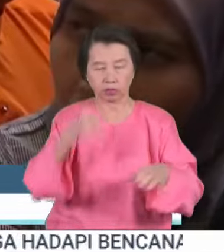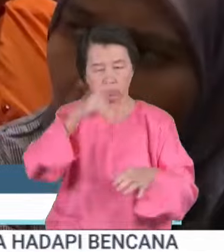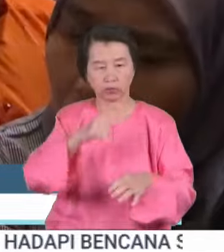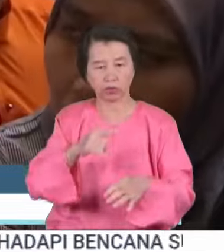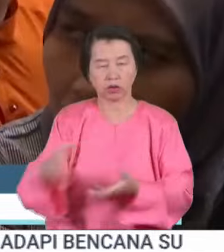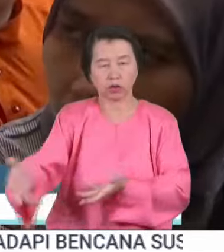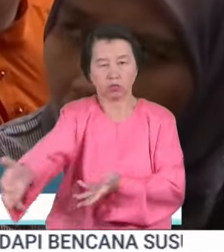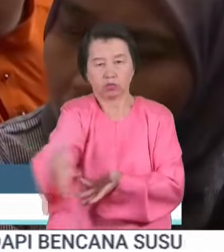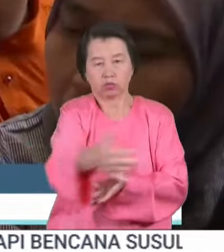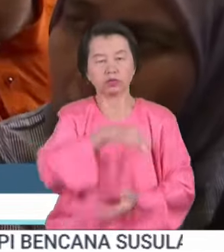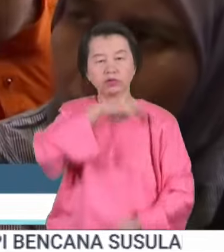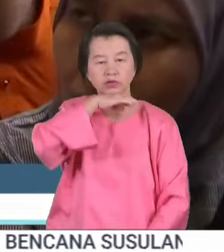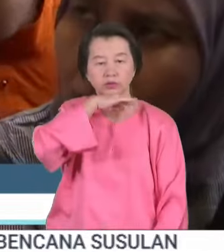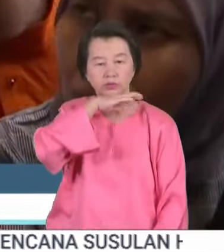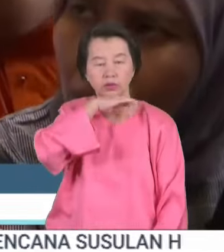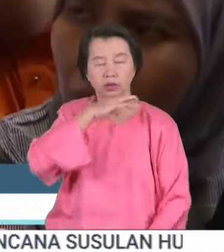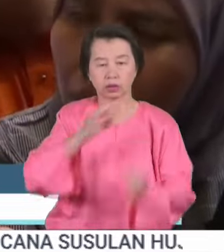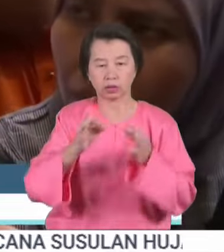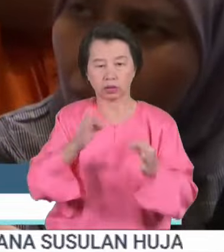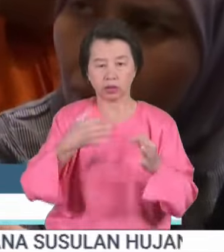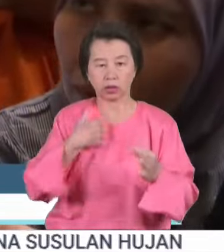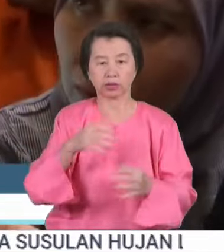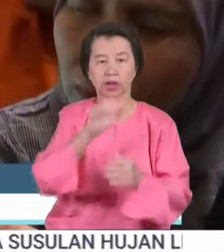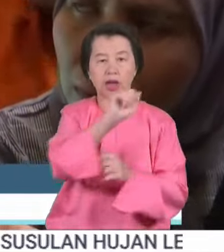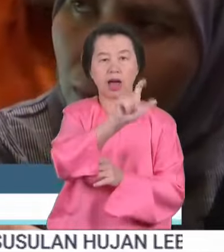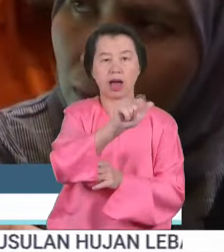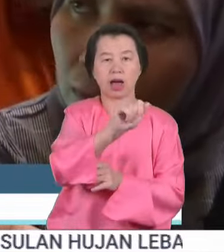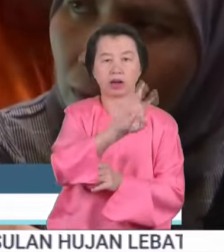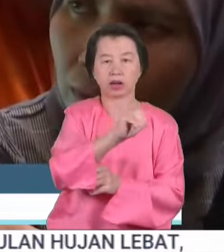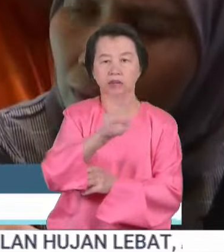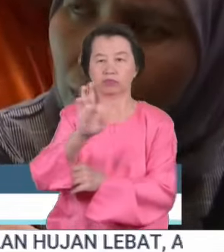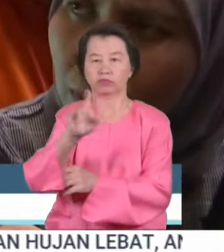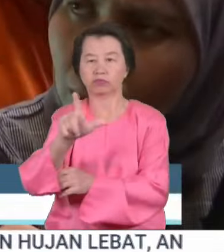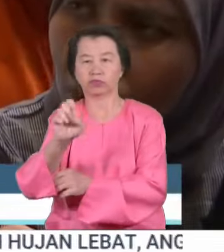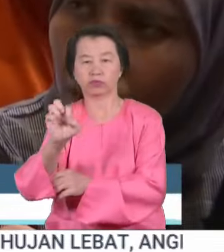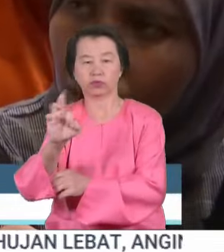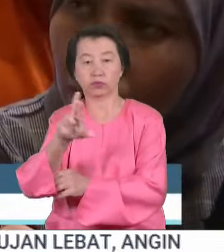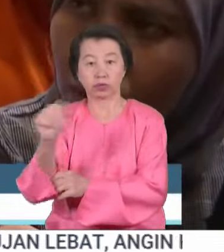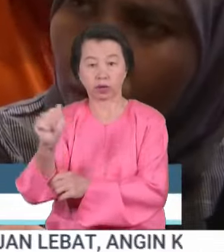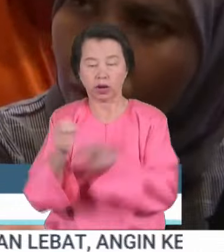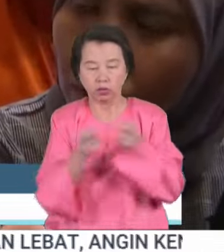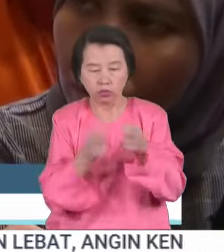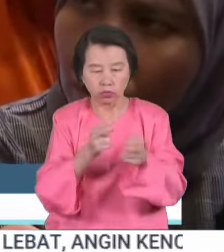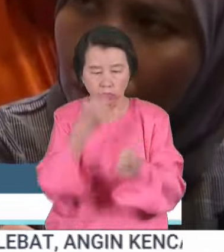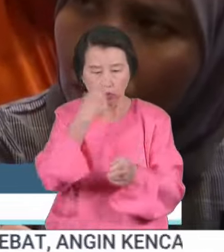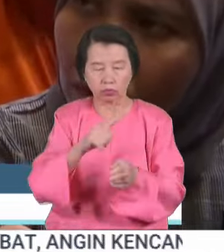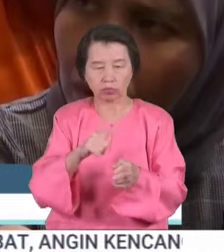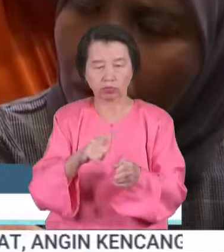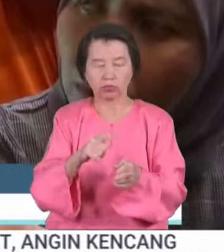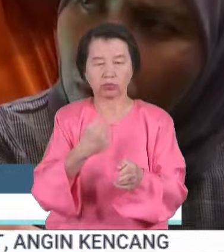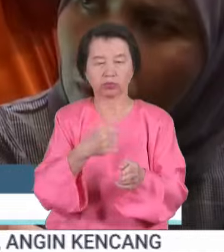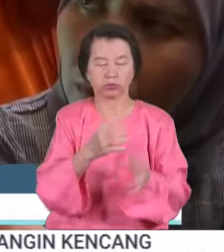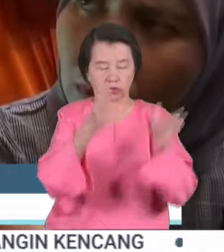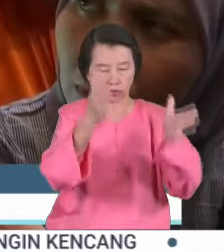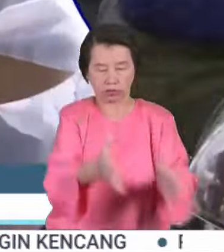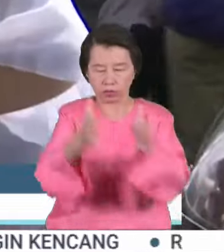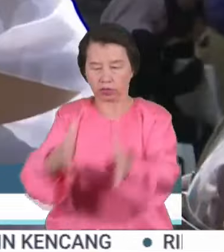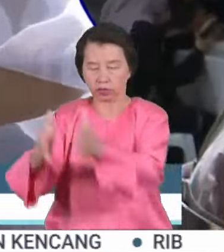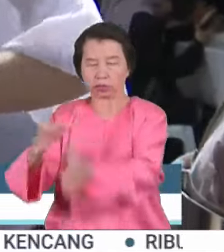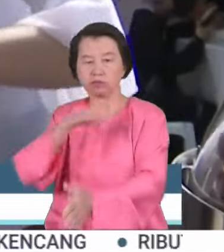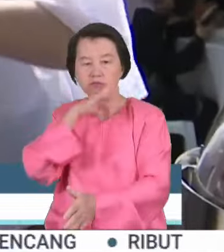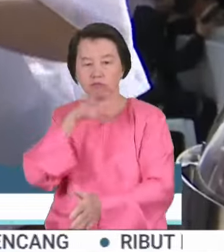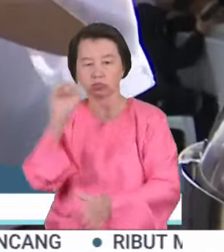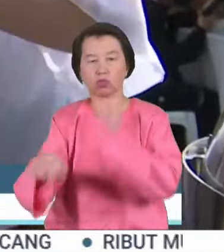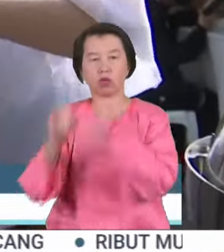kan. Tindakan jangka pendek telah pun dibuat alam flora, Kerajaan Tempatan, di mana kita telah menyediakan tong-tong sampah untuk dibuang.